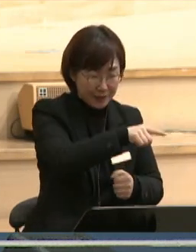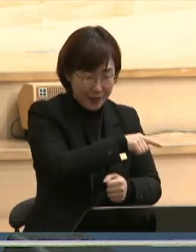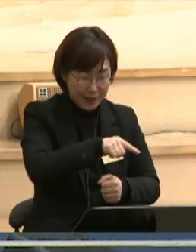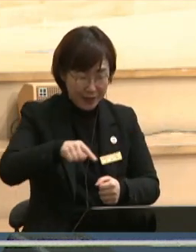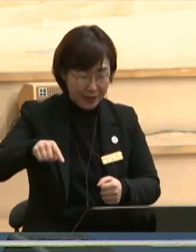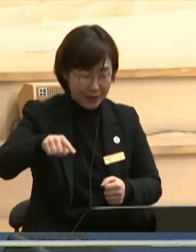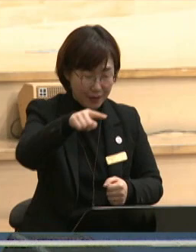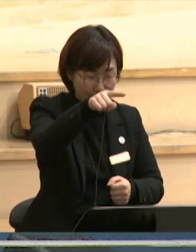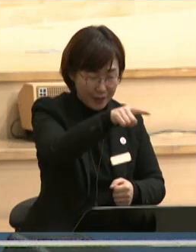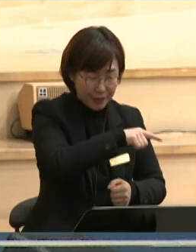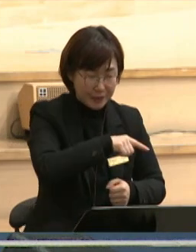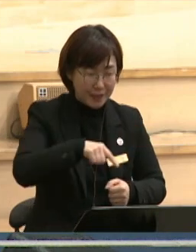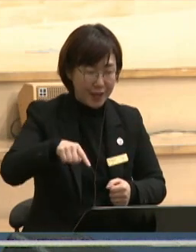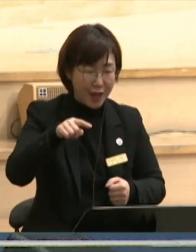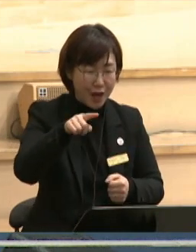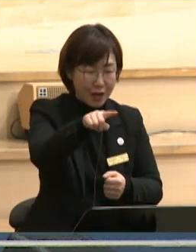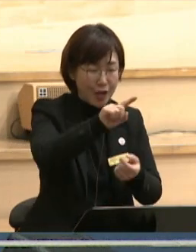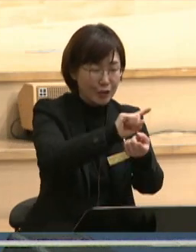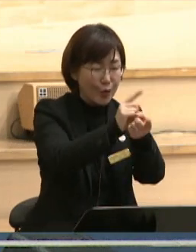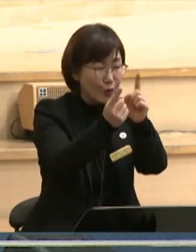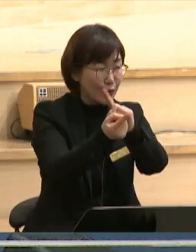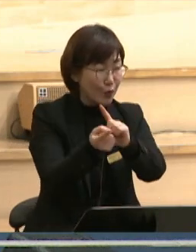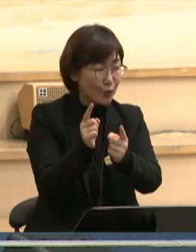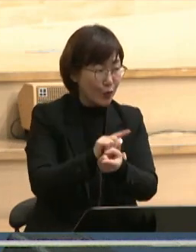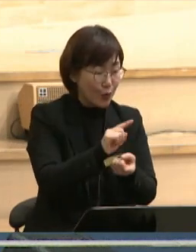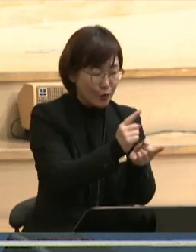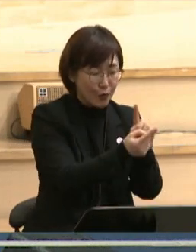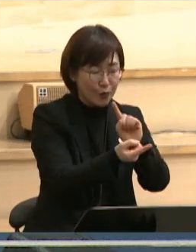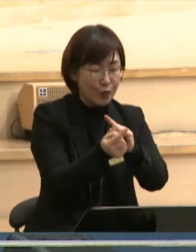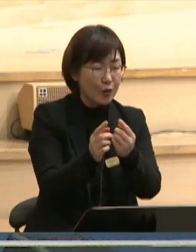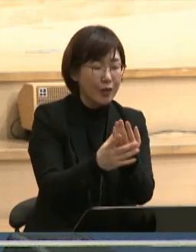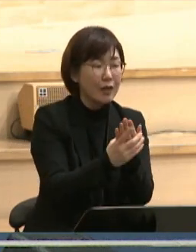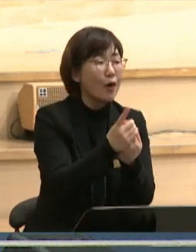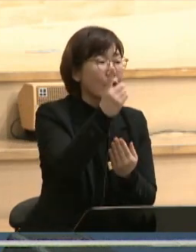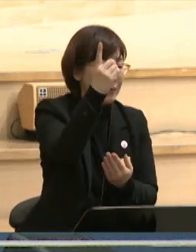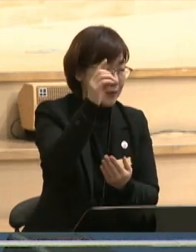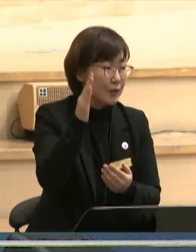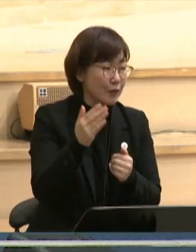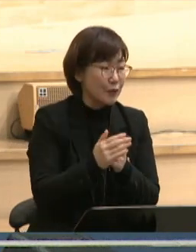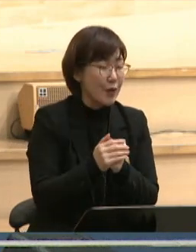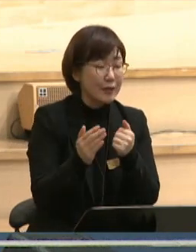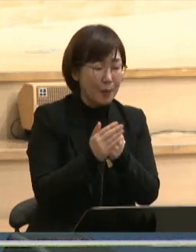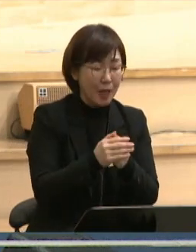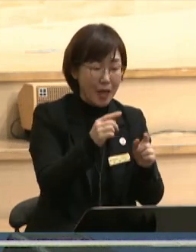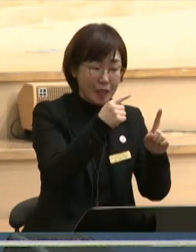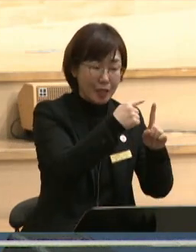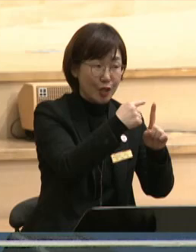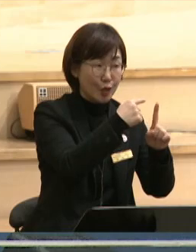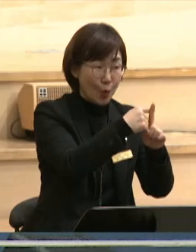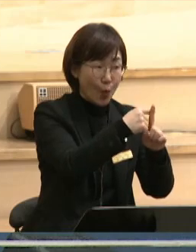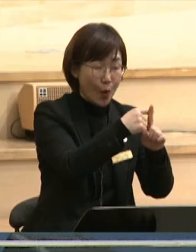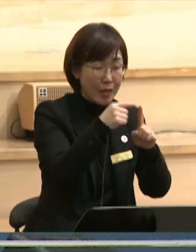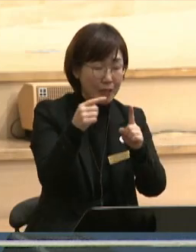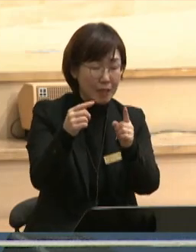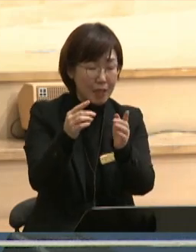거예요 그러니까 여러분 지금 예수님과 교회의 연합은 누구를 닮은 거예요